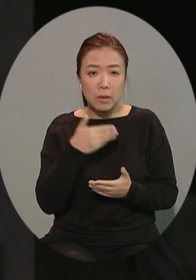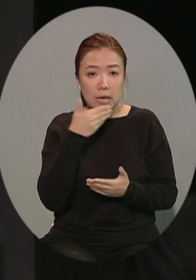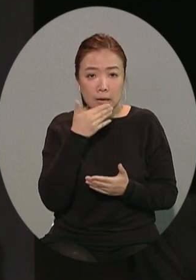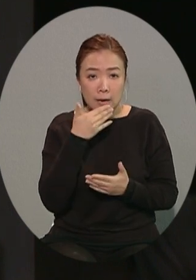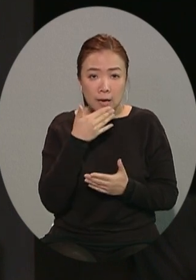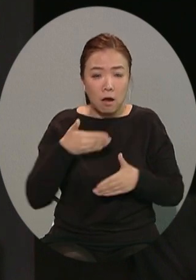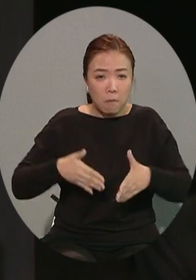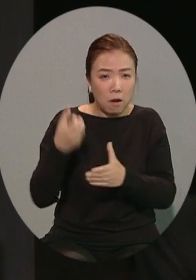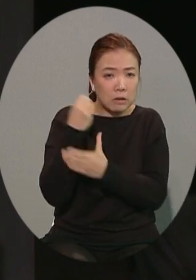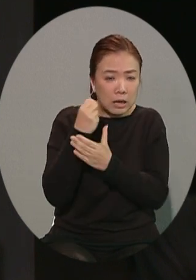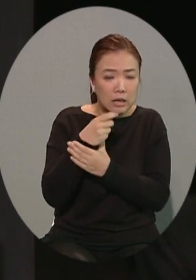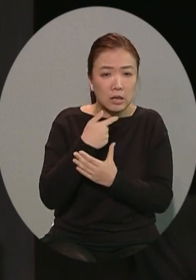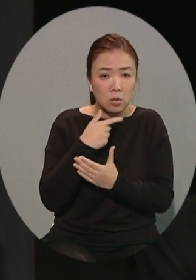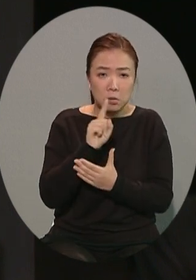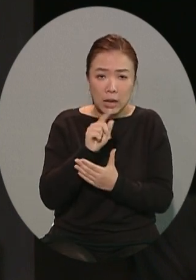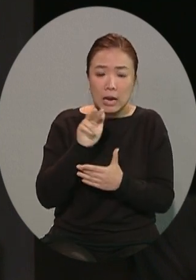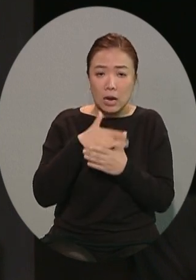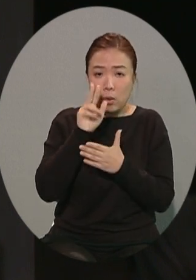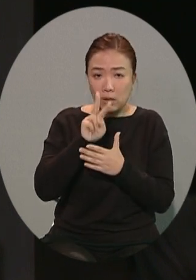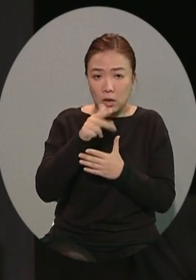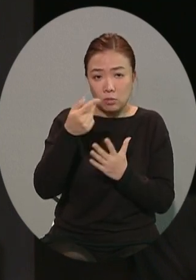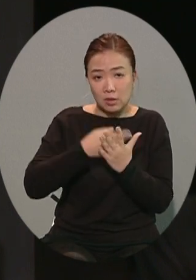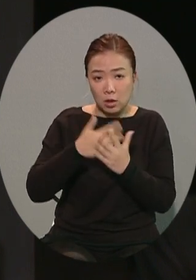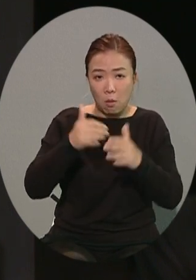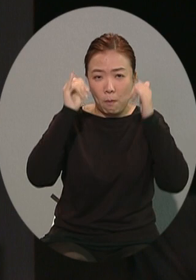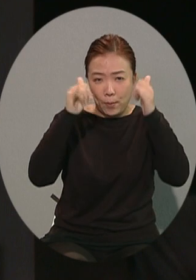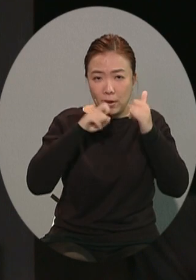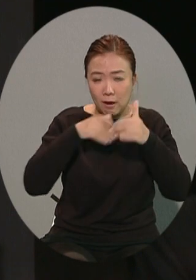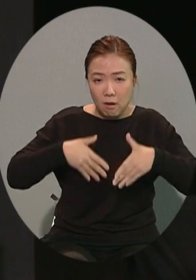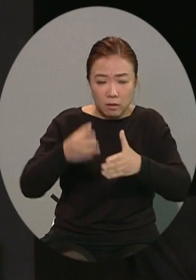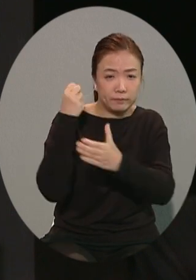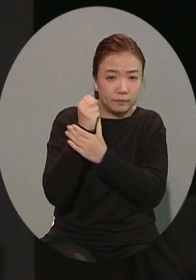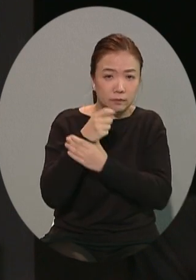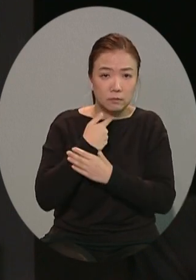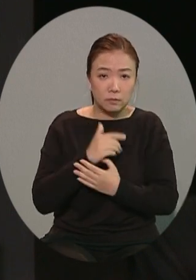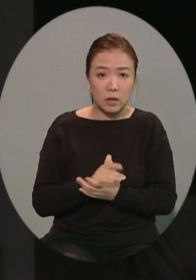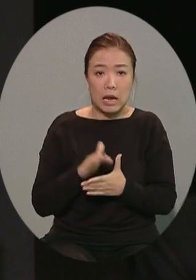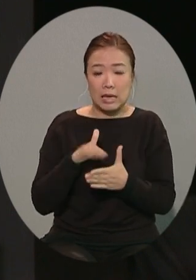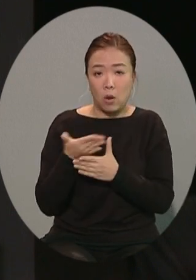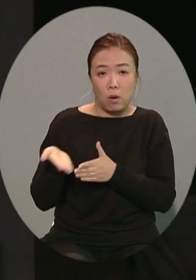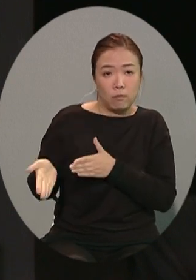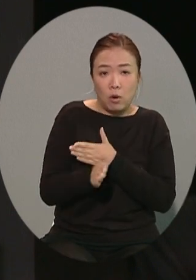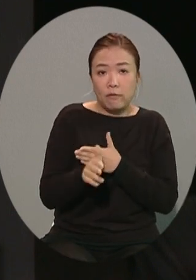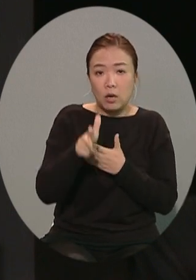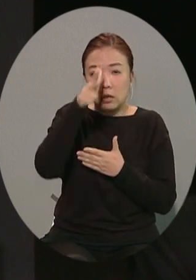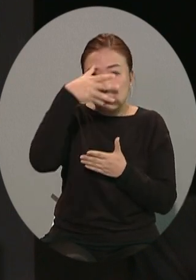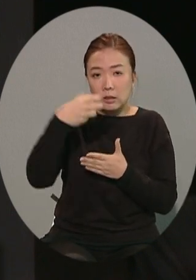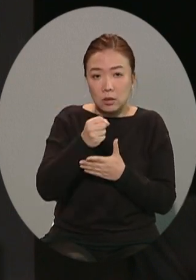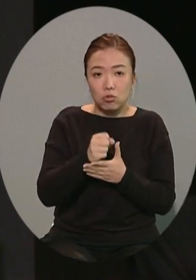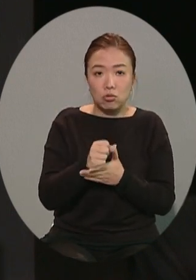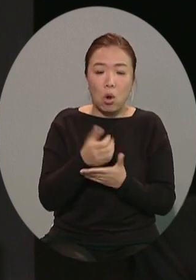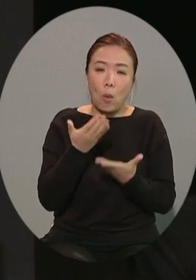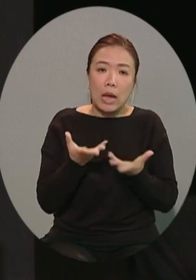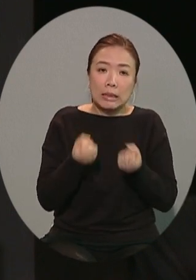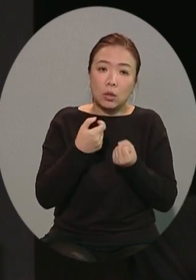頭？就是、因為佢睇到制度嘅暴力，佢哋要街頭去抗爭，因為要推翻呢個政權，又或者要得到我哋